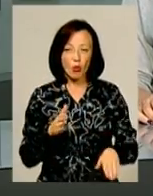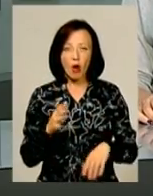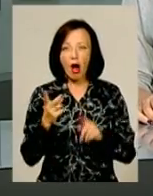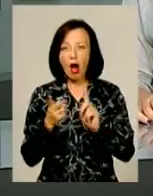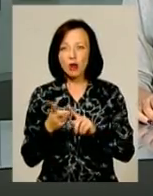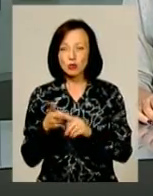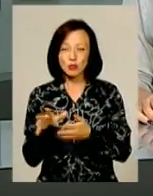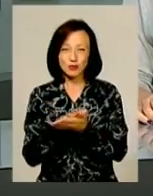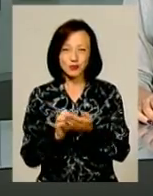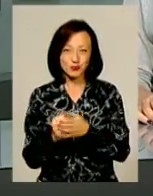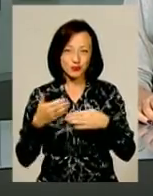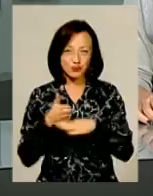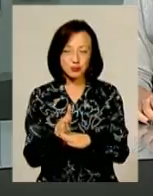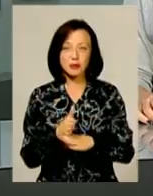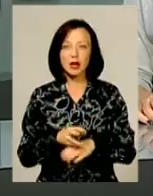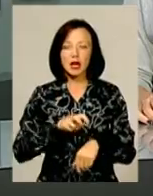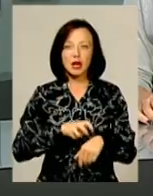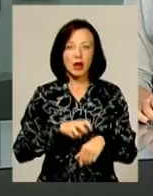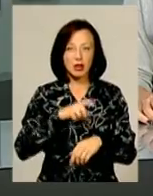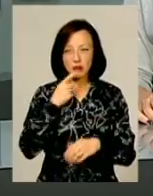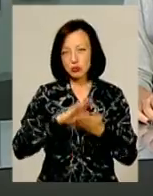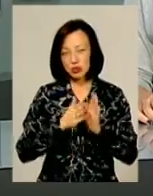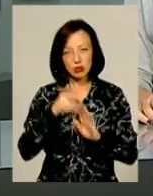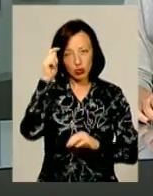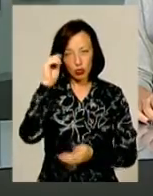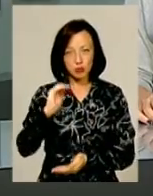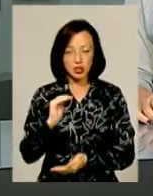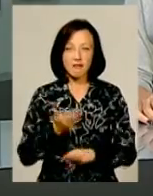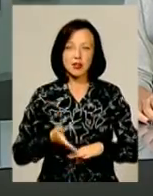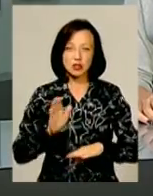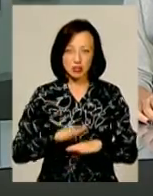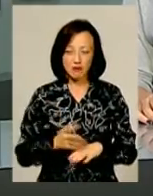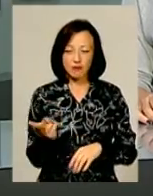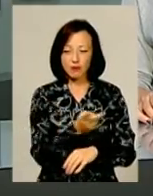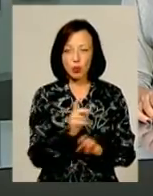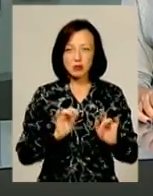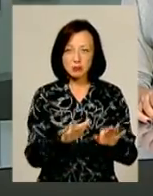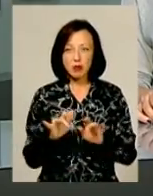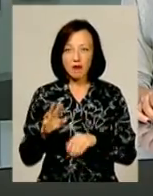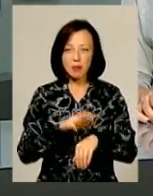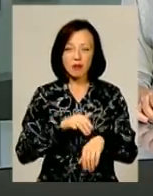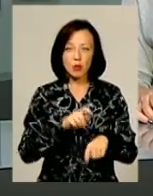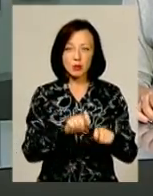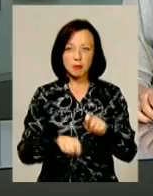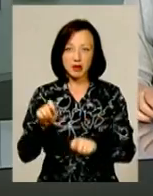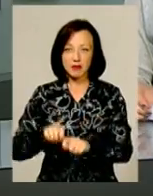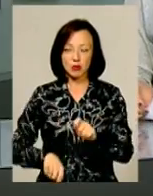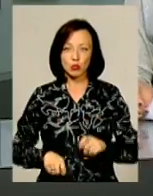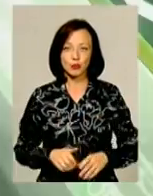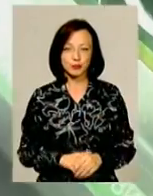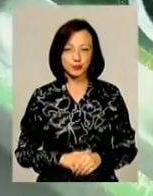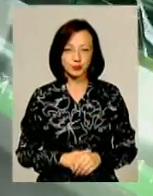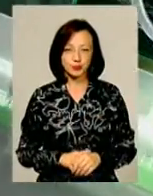а іншу пошматувало. Лікарі оцінюють стан хлопчика як важкий, у двох справах правоохоронці проводять перевірку.